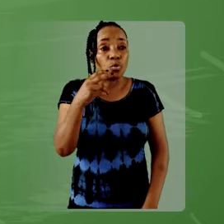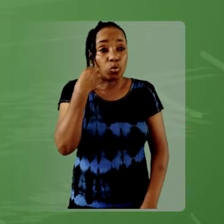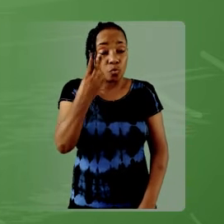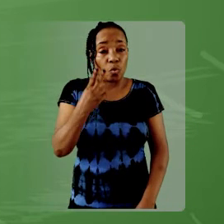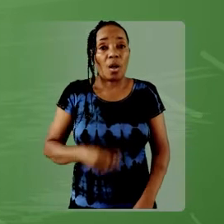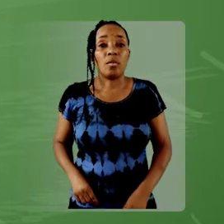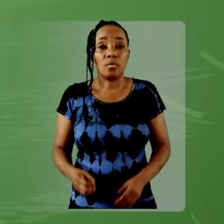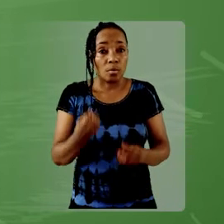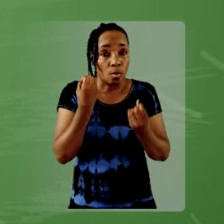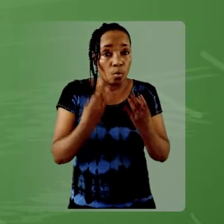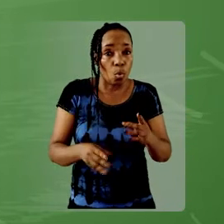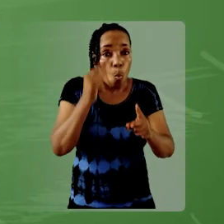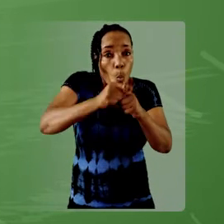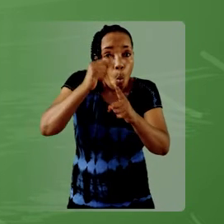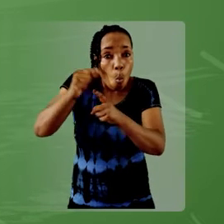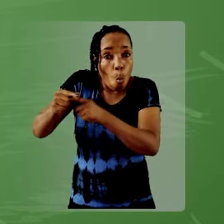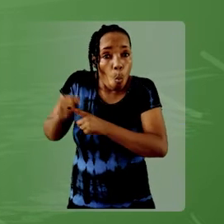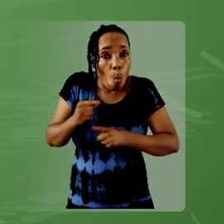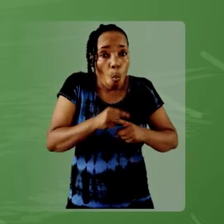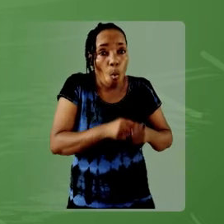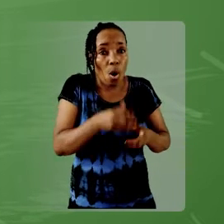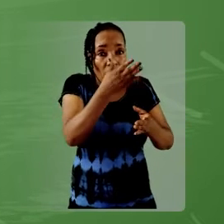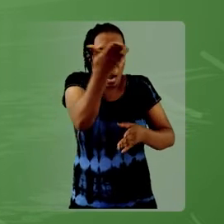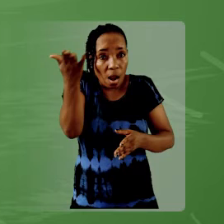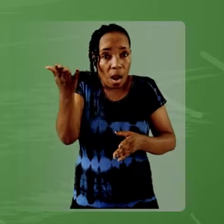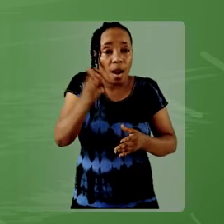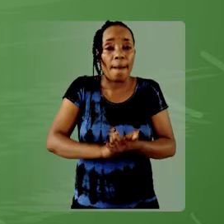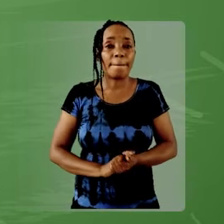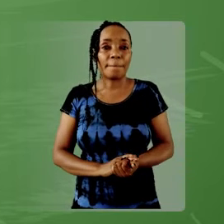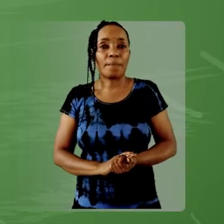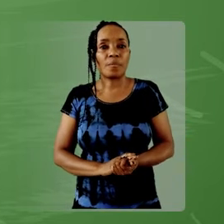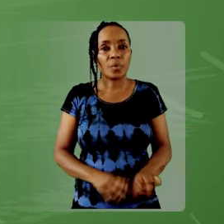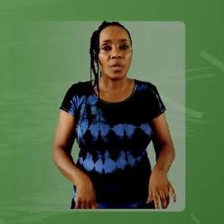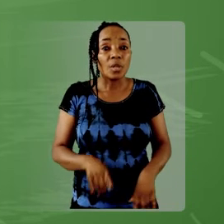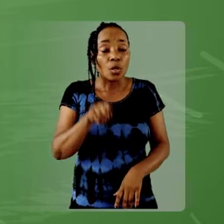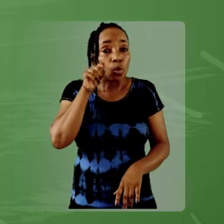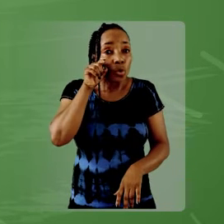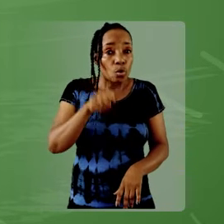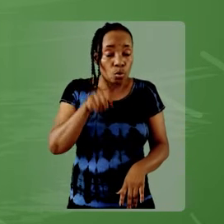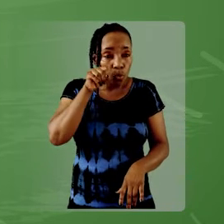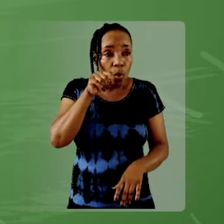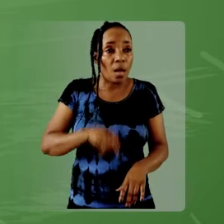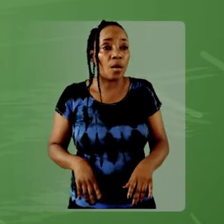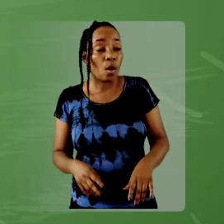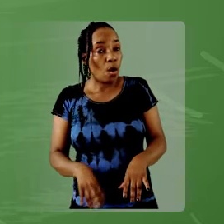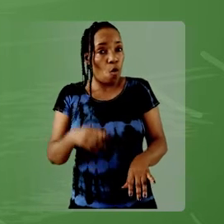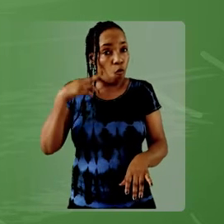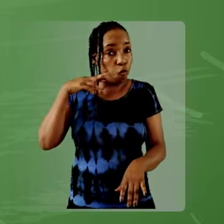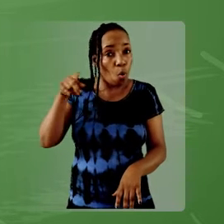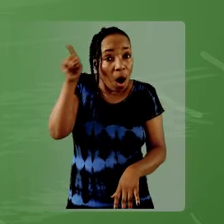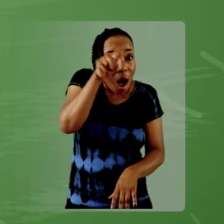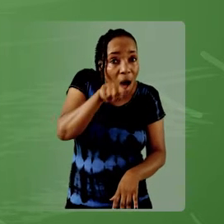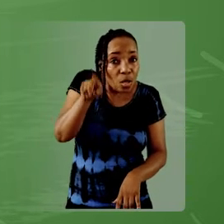Les élèves, parmi les éléments suivants, utilisés en nécessité, entourent